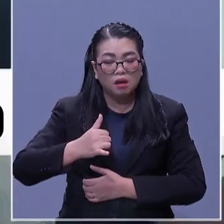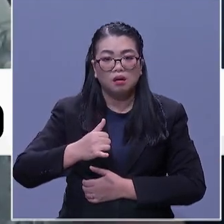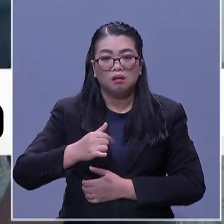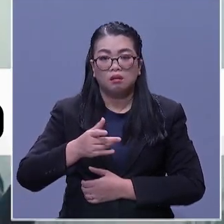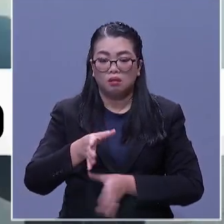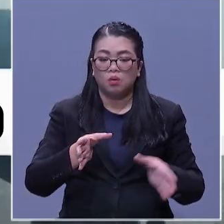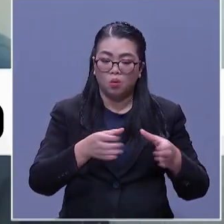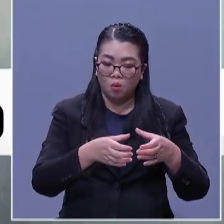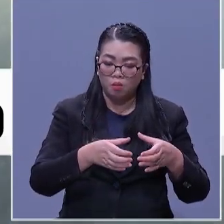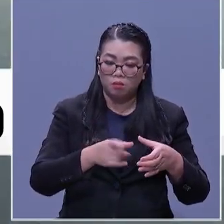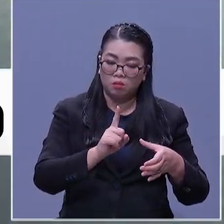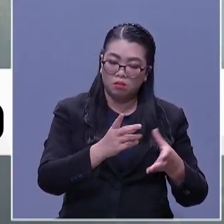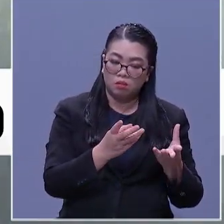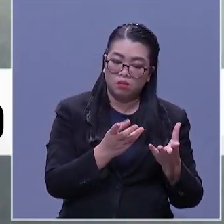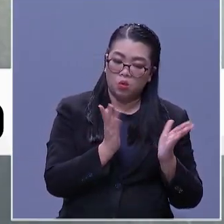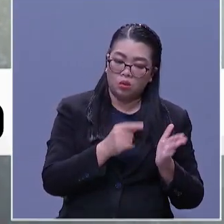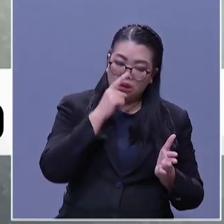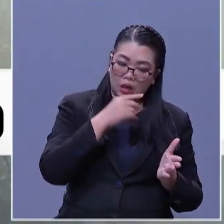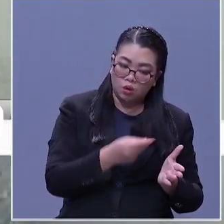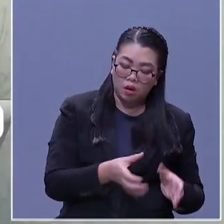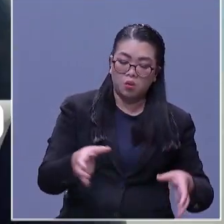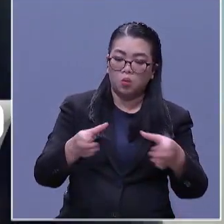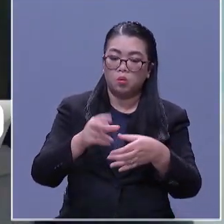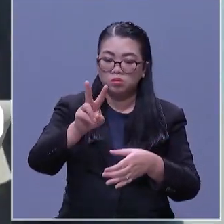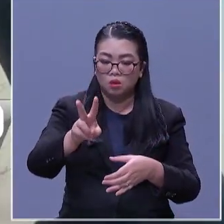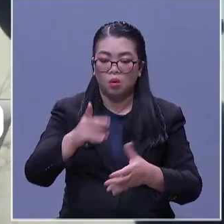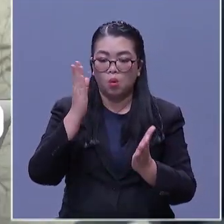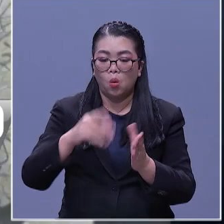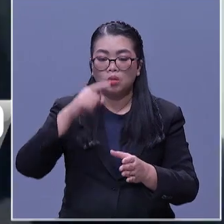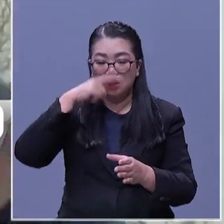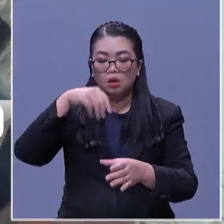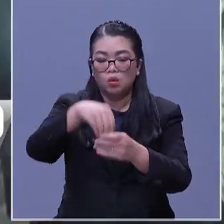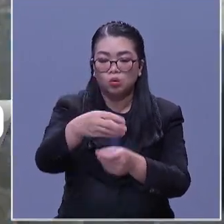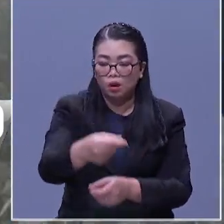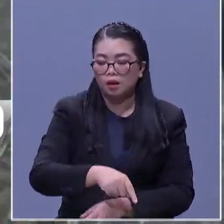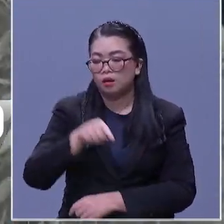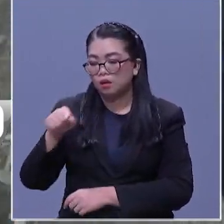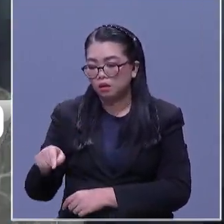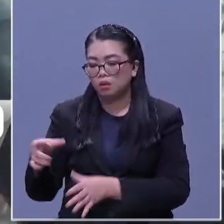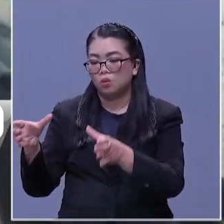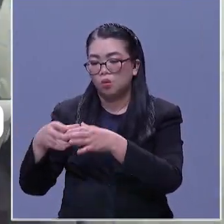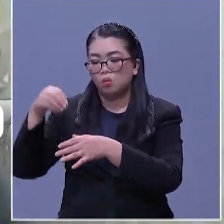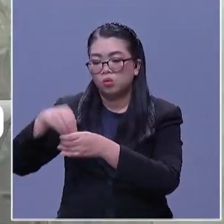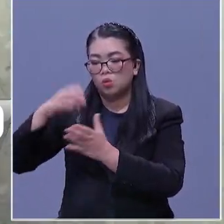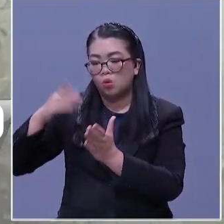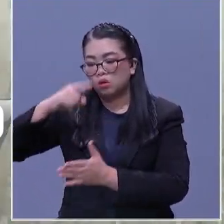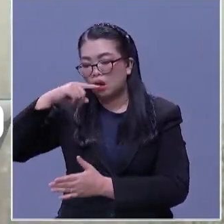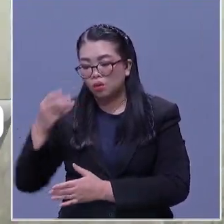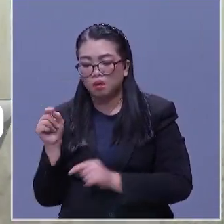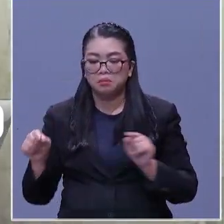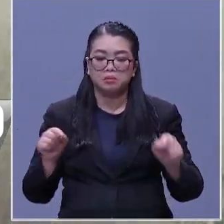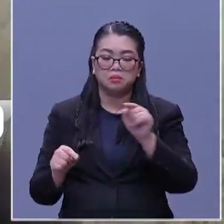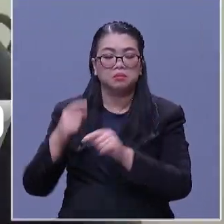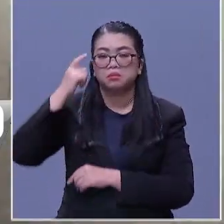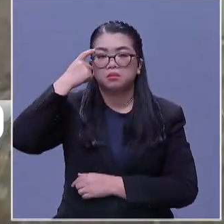คะว่าเนี่ยคือตัวเลขที่อยู่เฉพาะเฉพาะในกลุ่มของฮามาสมั้ยหรือว่าหรือว่ารวมถึงกลุ่มอื่นด้วยด้วยนะ